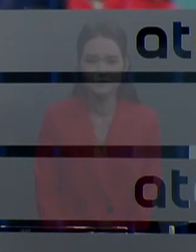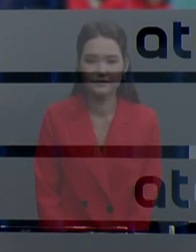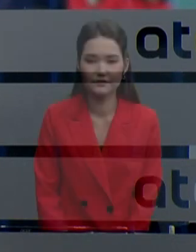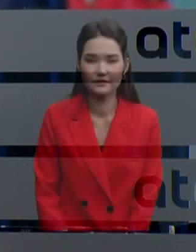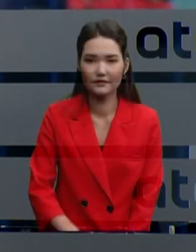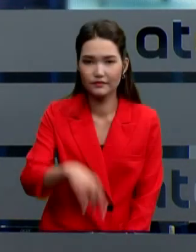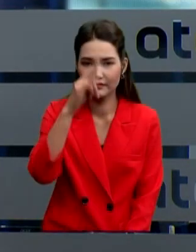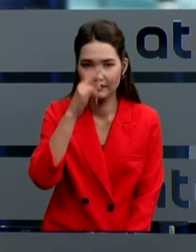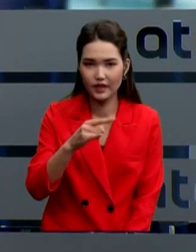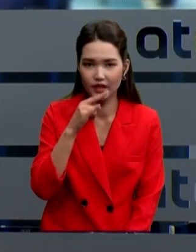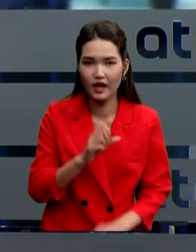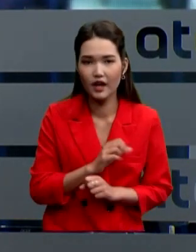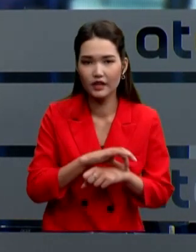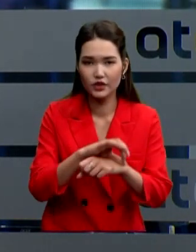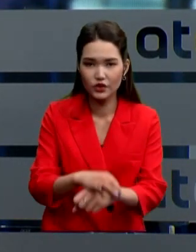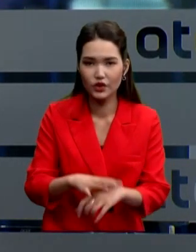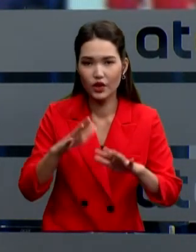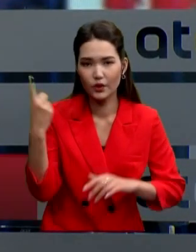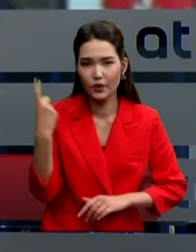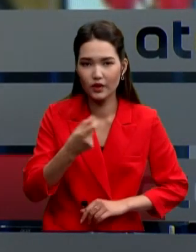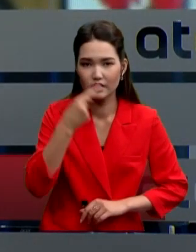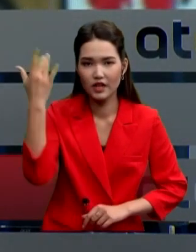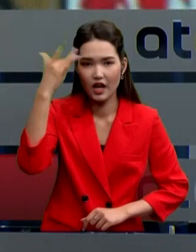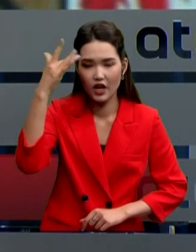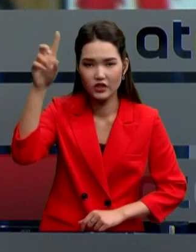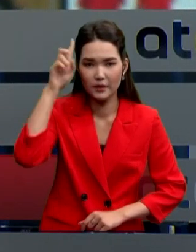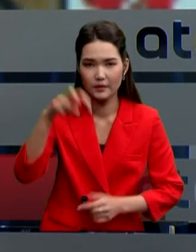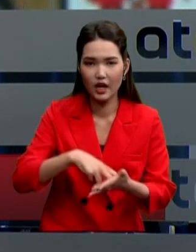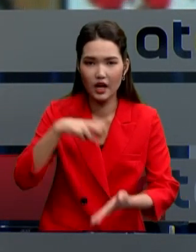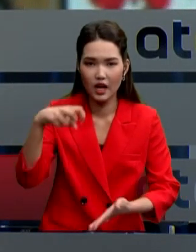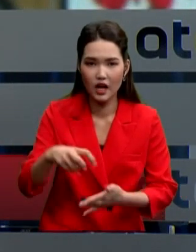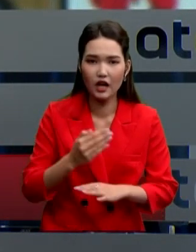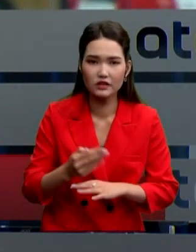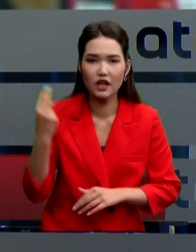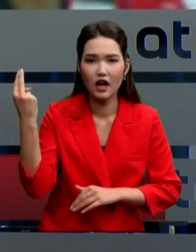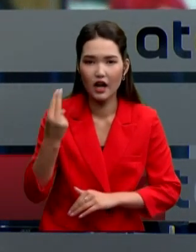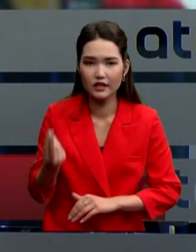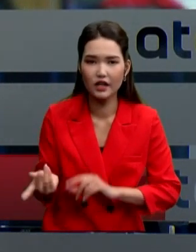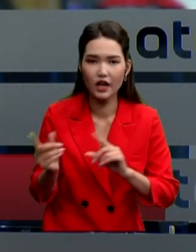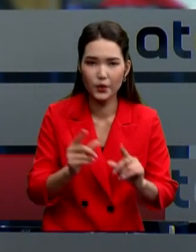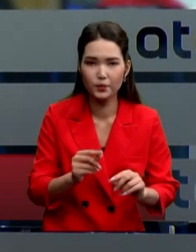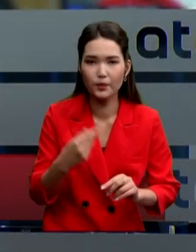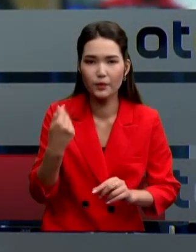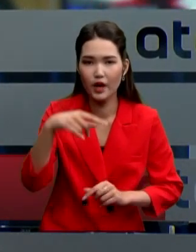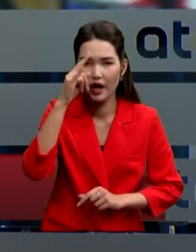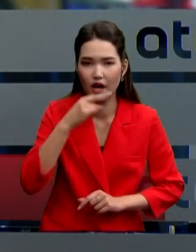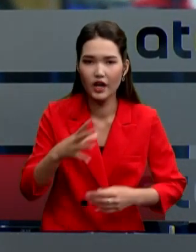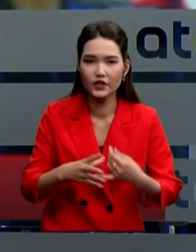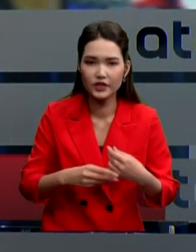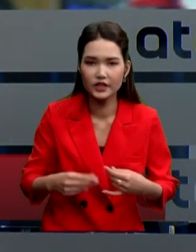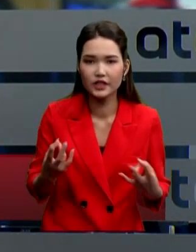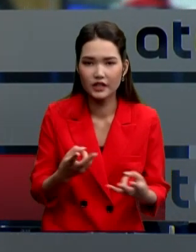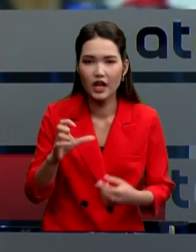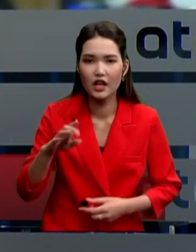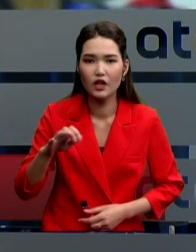Қазақстанға сапары жайлы өткен аптадан бері белгілі болған ақшытың мемлекеті хатшысы ақыры Астанаға жетті. Табаны қазақ жеріне тие салысымен